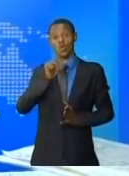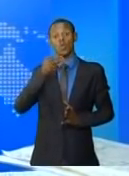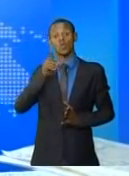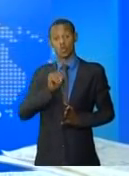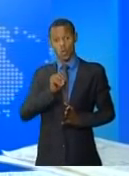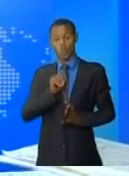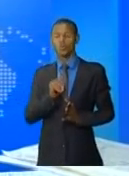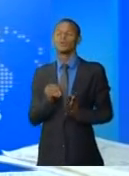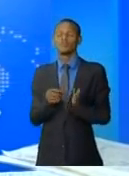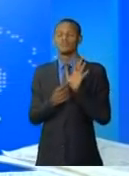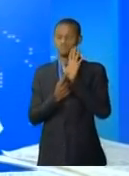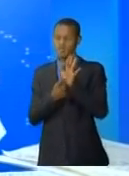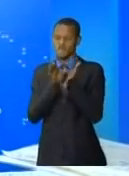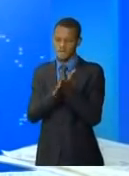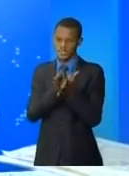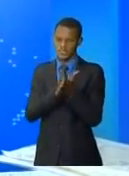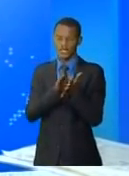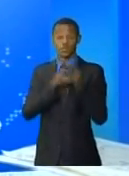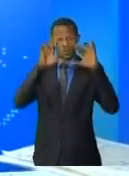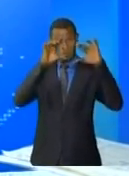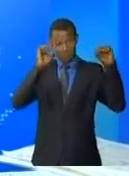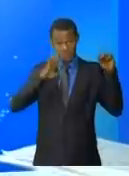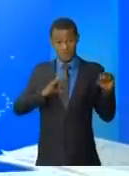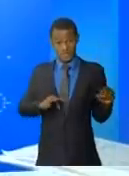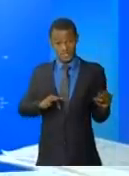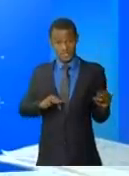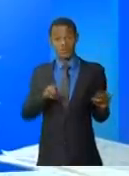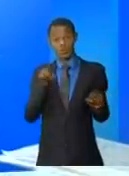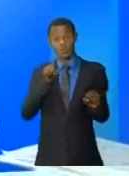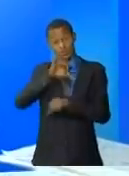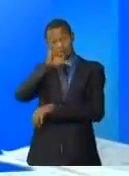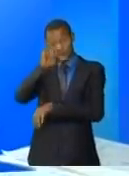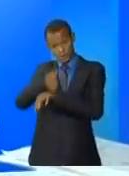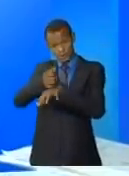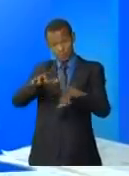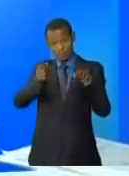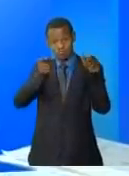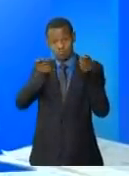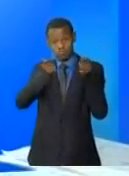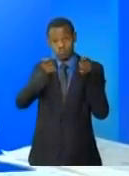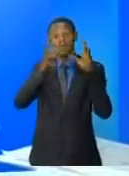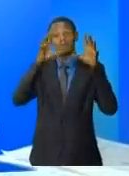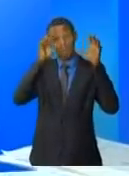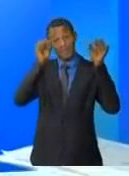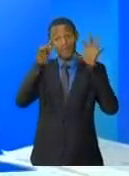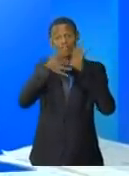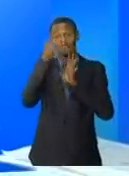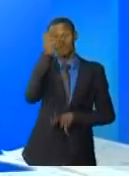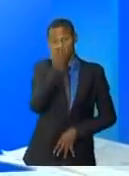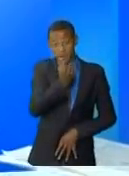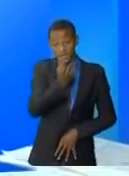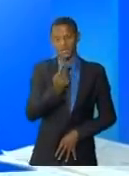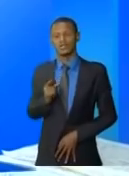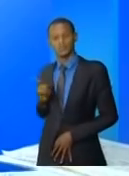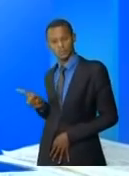vives félicitations pour sa prise des fonctions de président de l'Union africaine. Il soutient avec ferveur